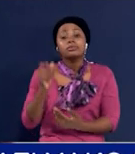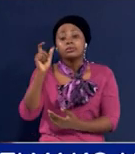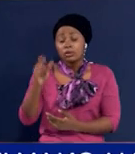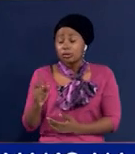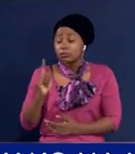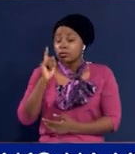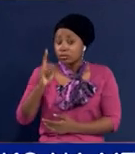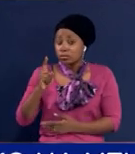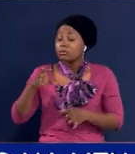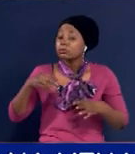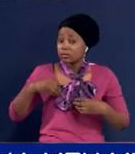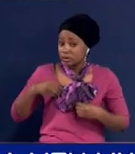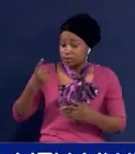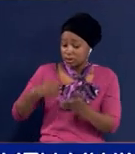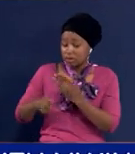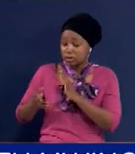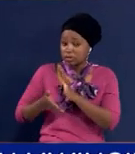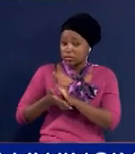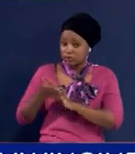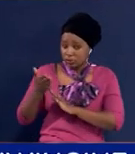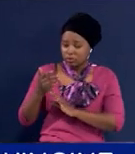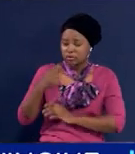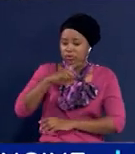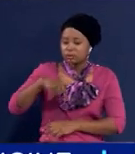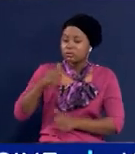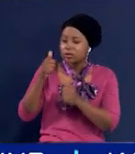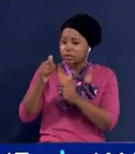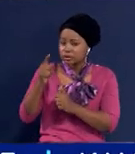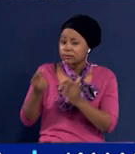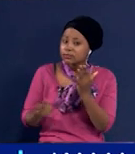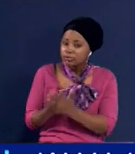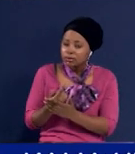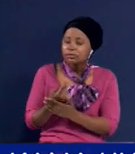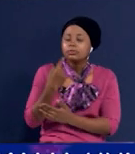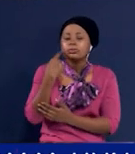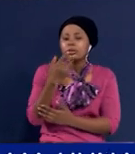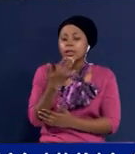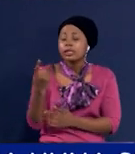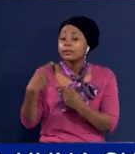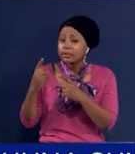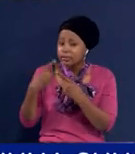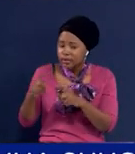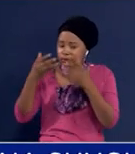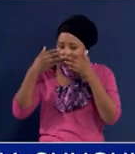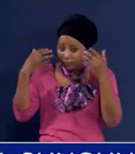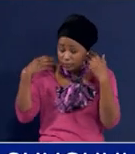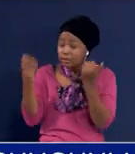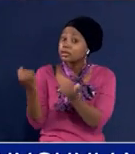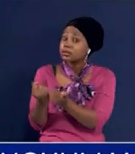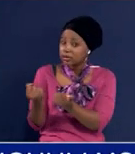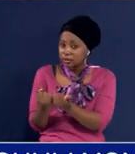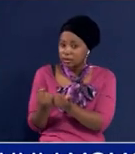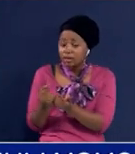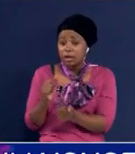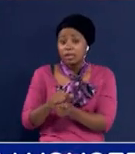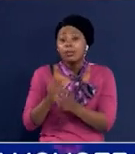mzuri, hususan katika siku za mwanzo tulipokuwa tunatangaza hivi visa, na tumeona aina mbalimbali za barakoa zinatengenezwa. Ni